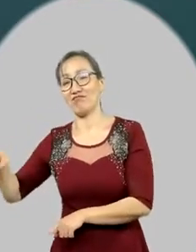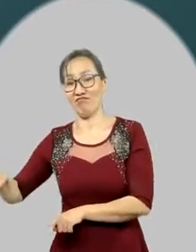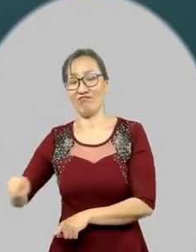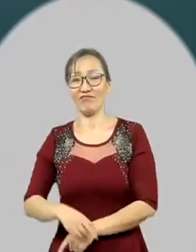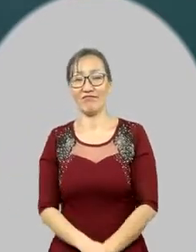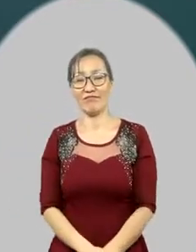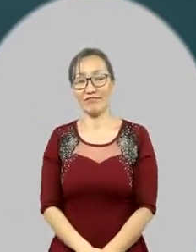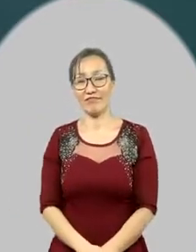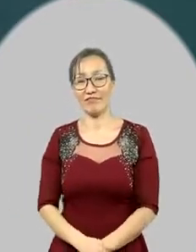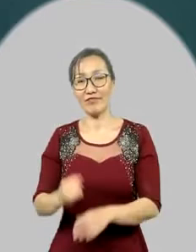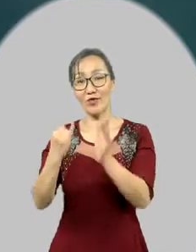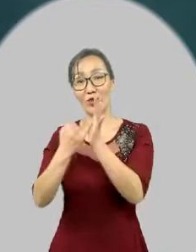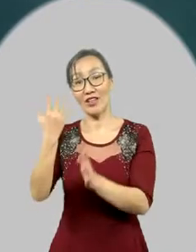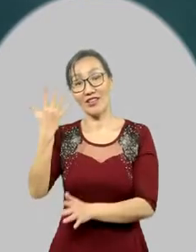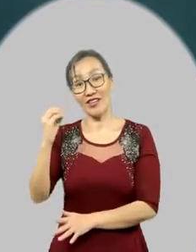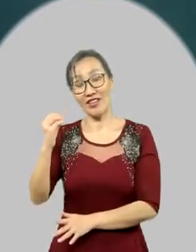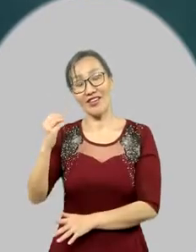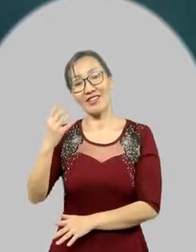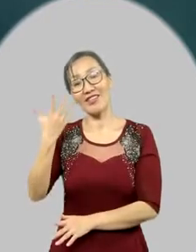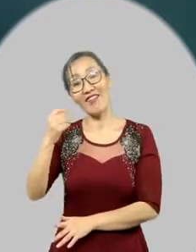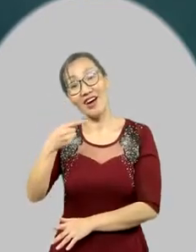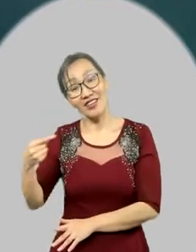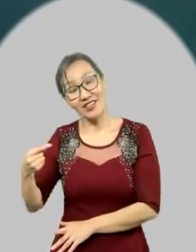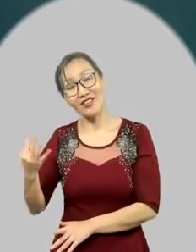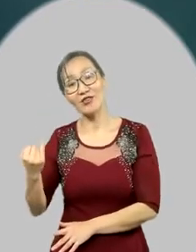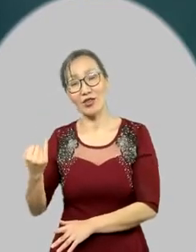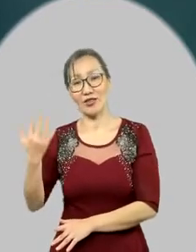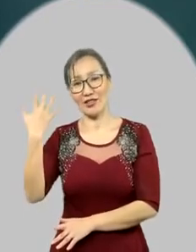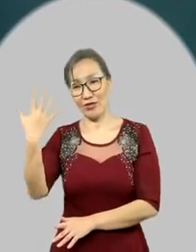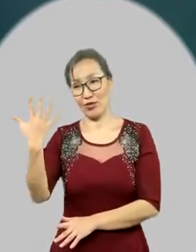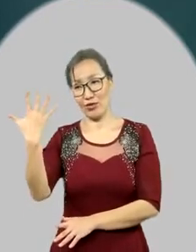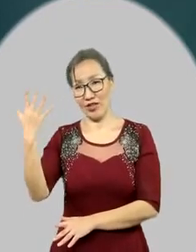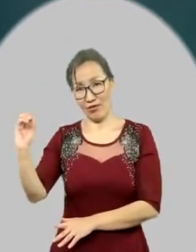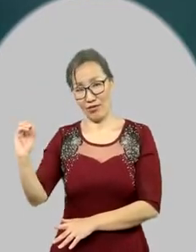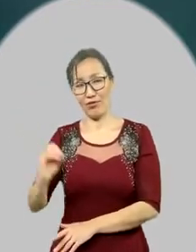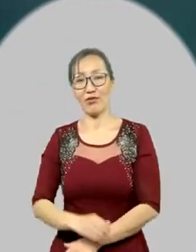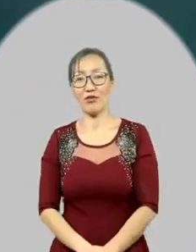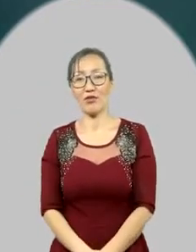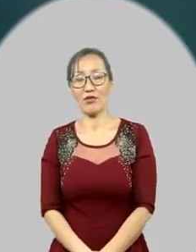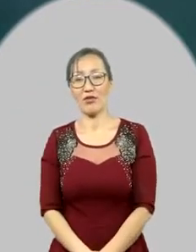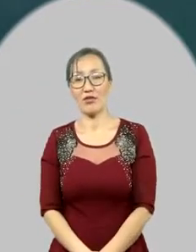За тэгвэл 600-г 50-аар хоригдуулбал 550.